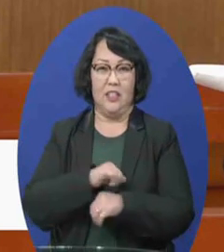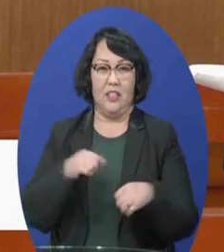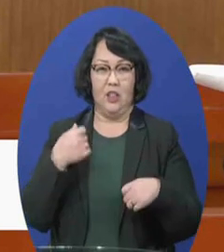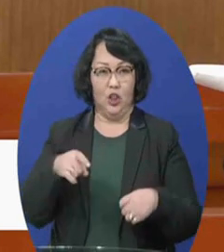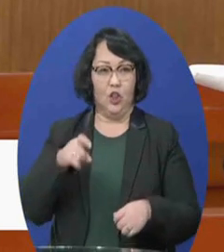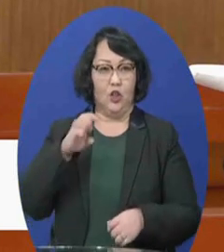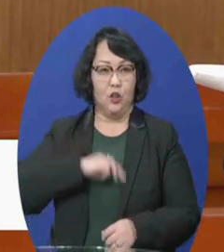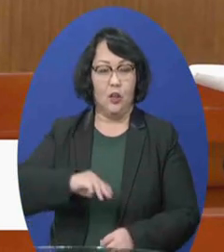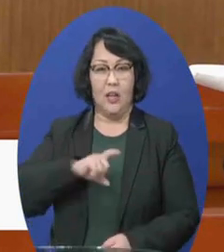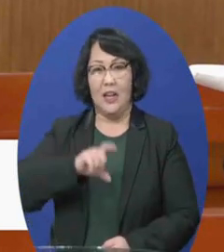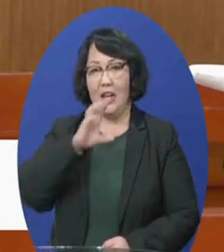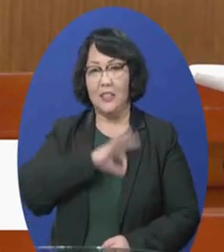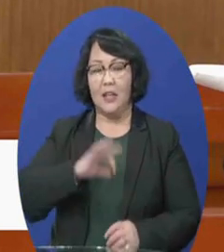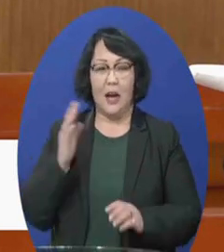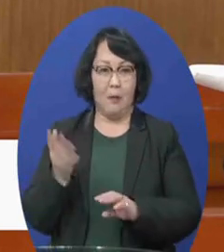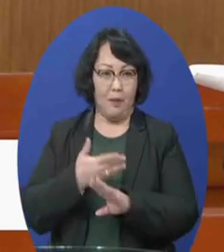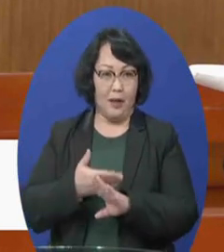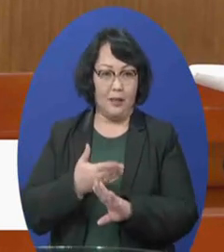шиг илхийлэн хамгаалагч